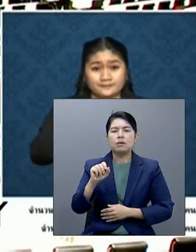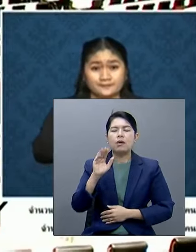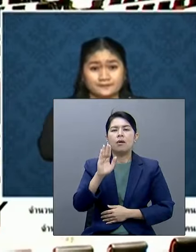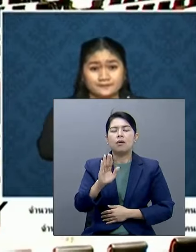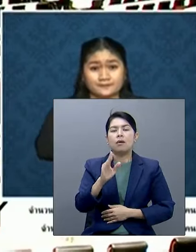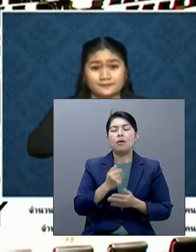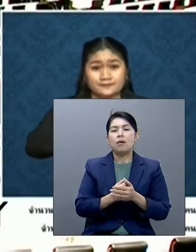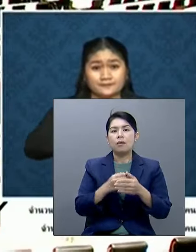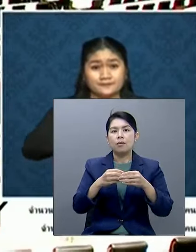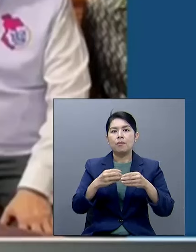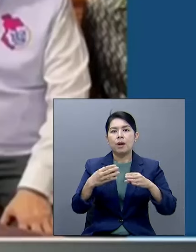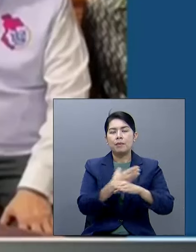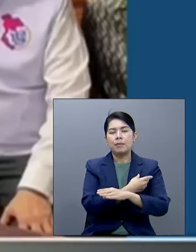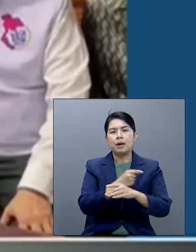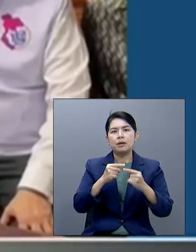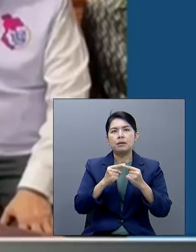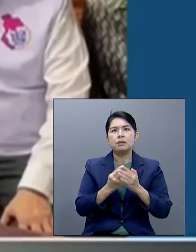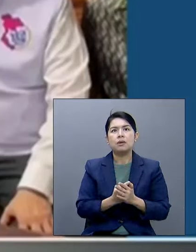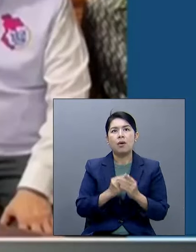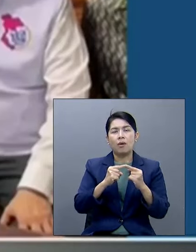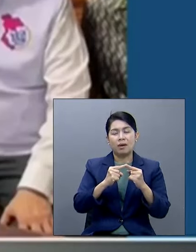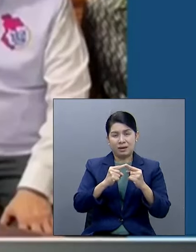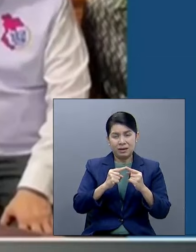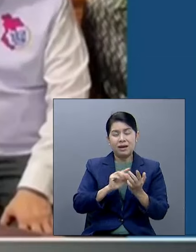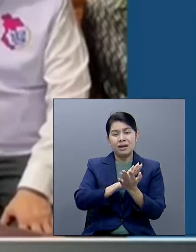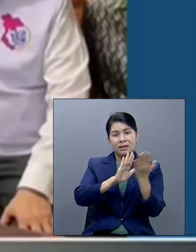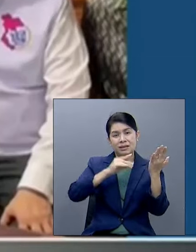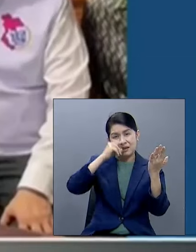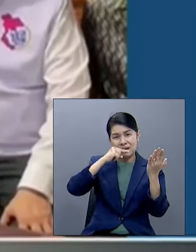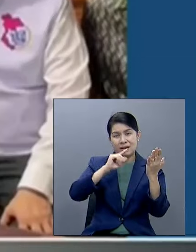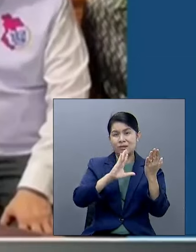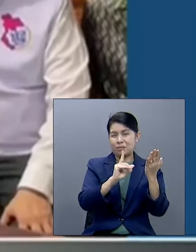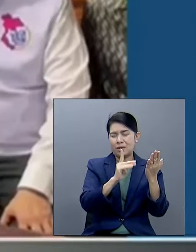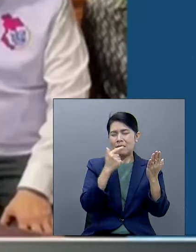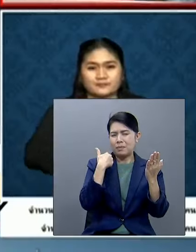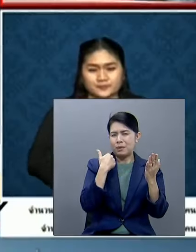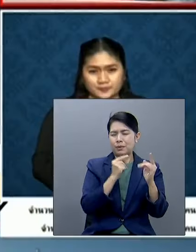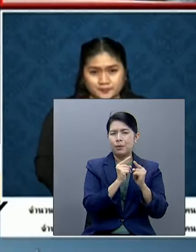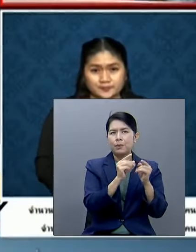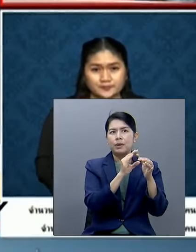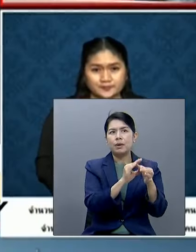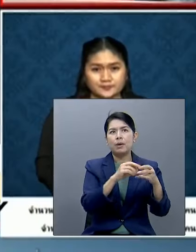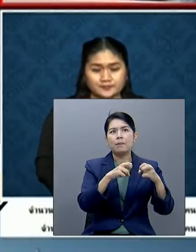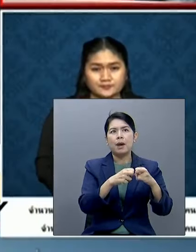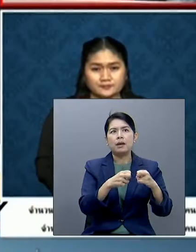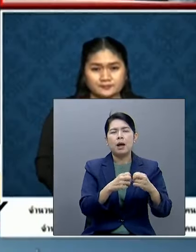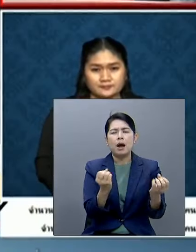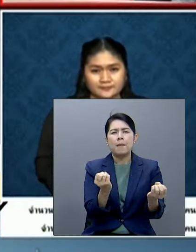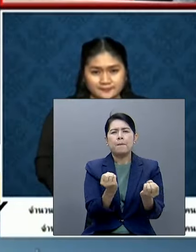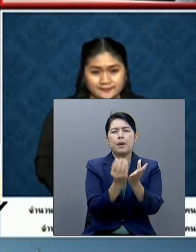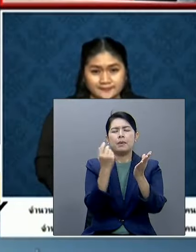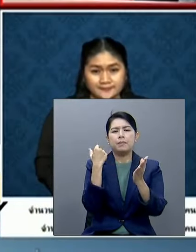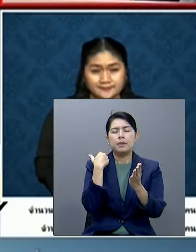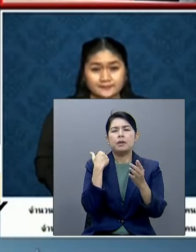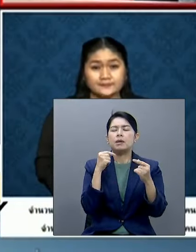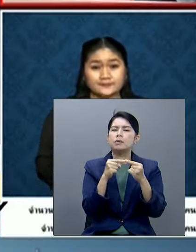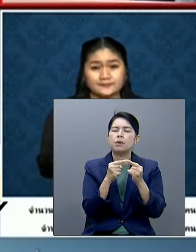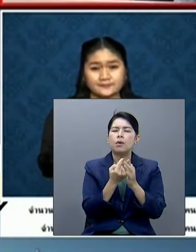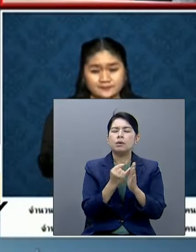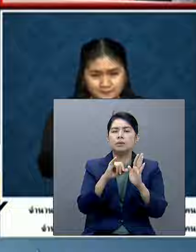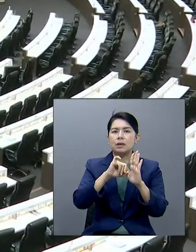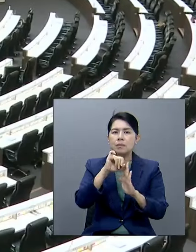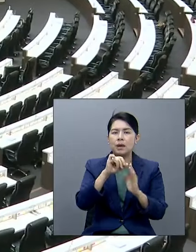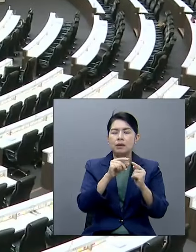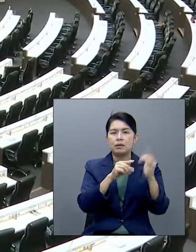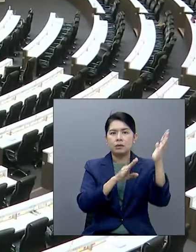ก็ได้ลุกขึ้นหารือประเด็นเหตุการณ์โรงงานพลุระเบิดในหลายครั้งค่ะทั้งที่จังหวัดเชียงใหม่นราธิวาสและล่าสุดที่สุพรรณบุรีว่าได้เตรียมทำหนัง